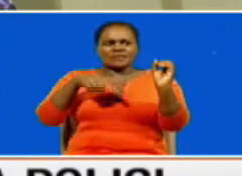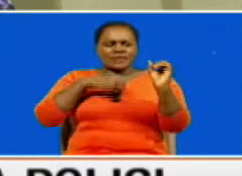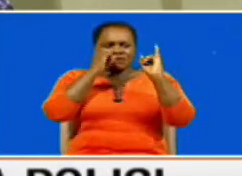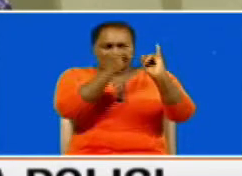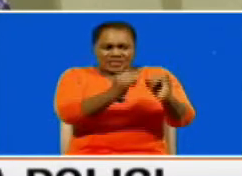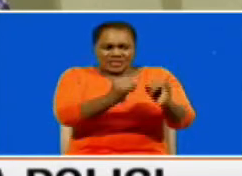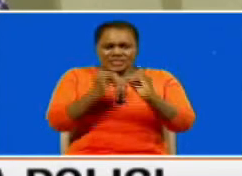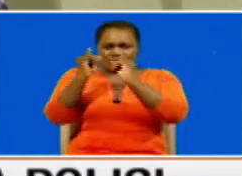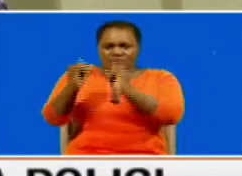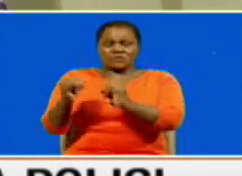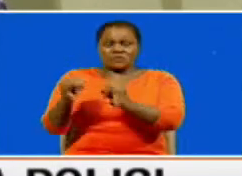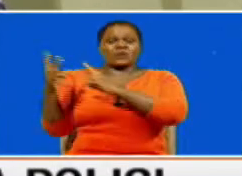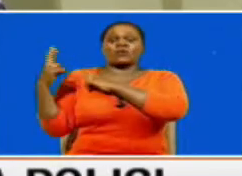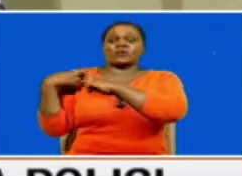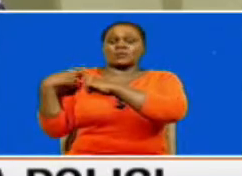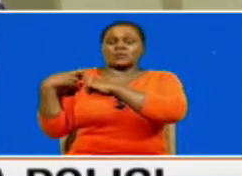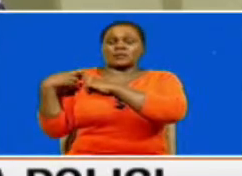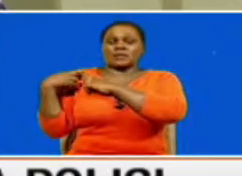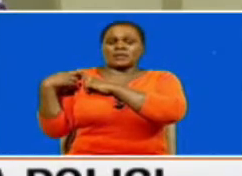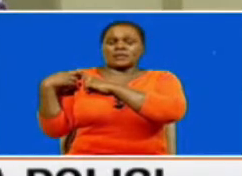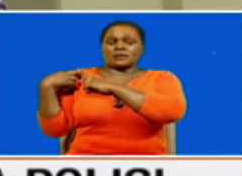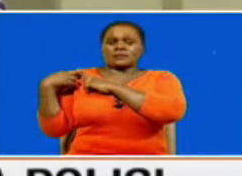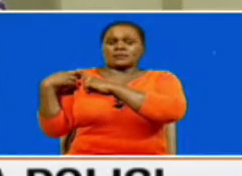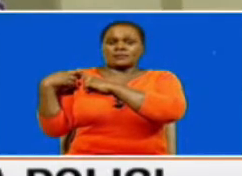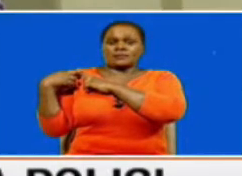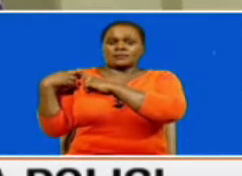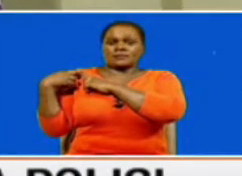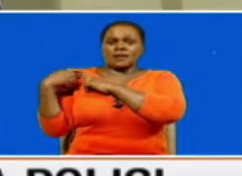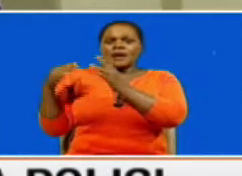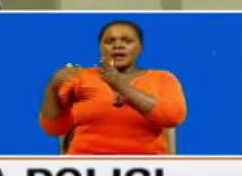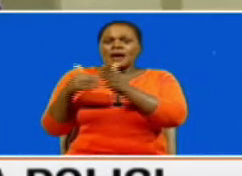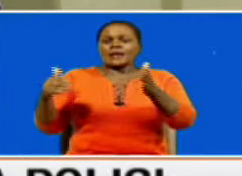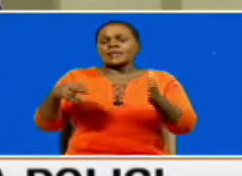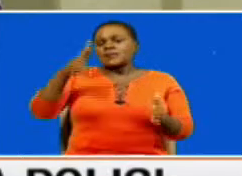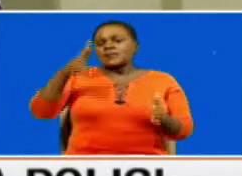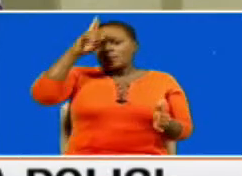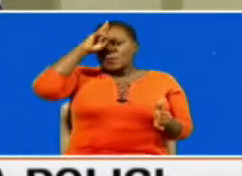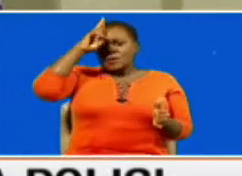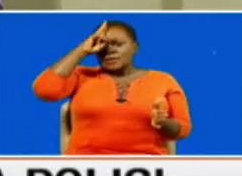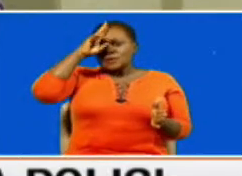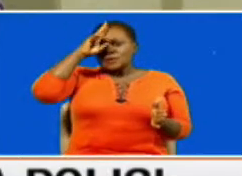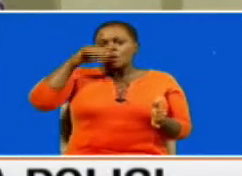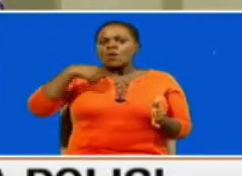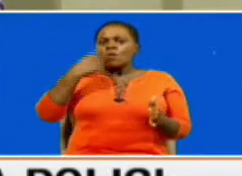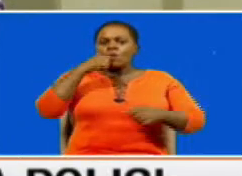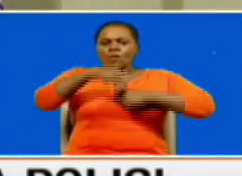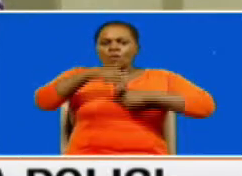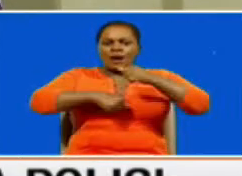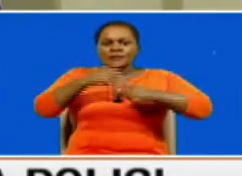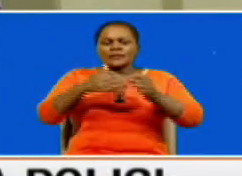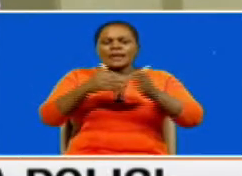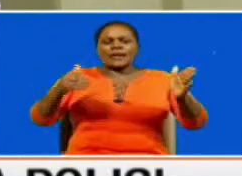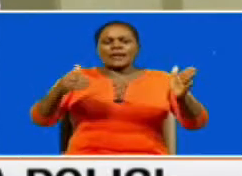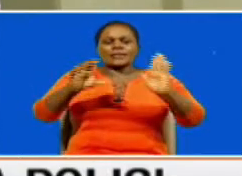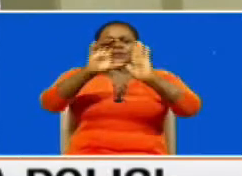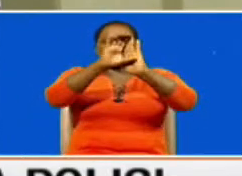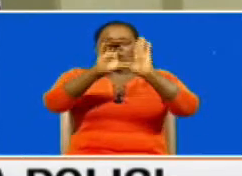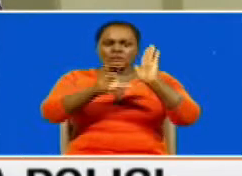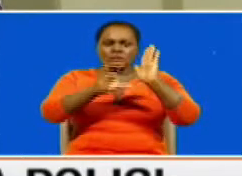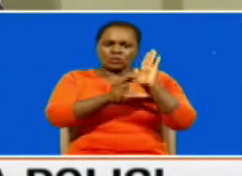individual responsibility and culpability against officers who acted against the